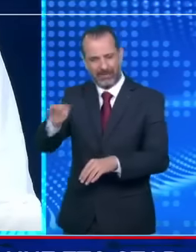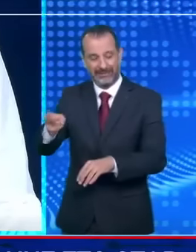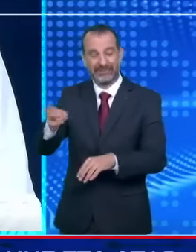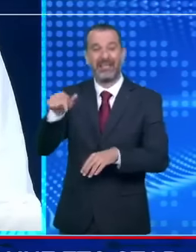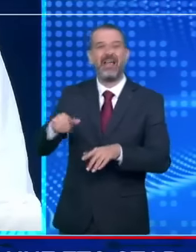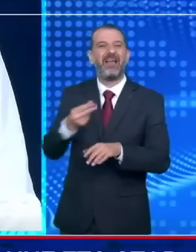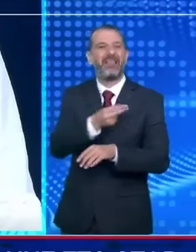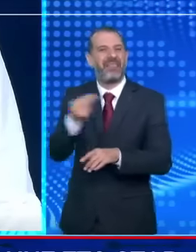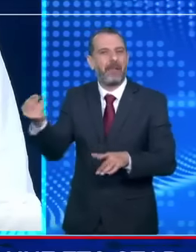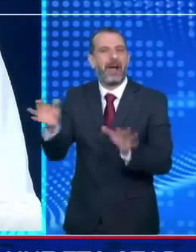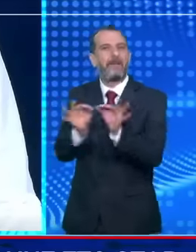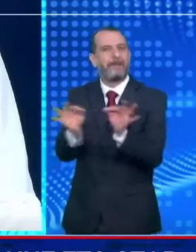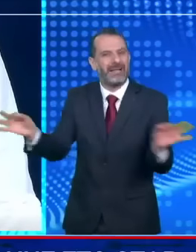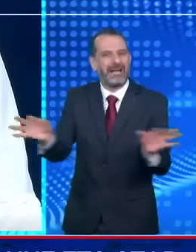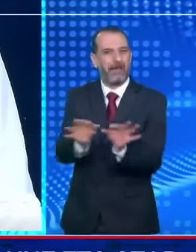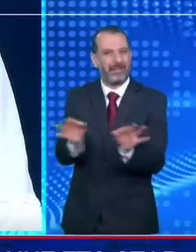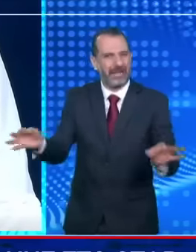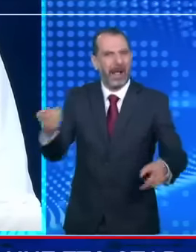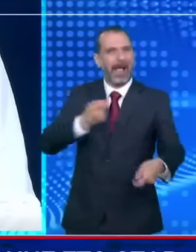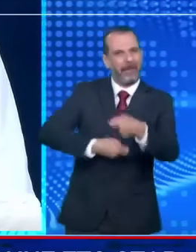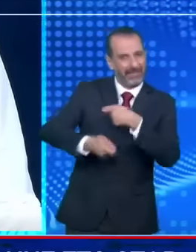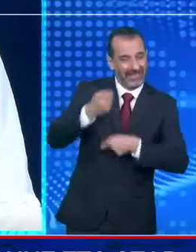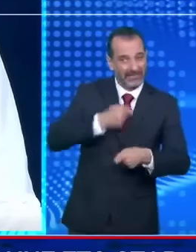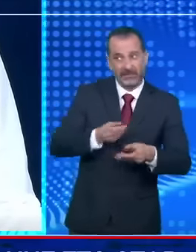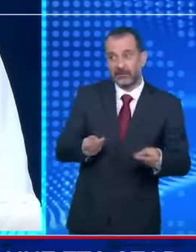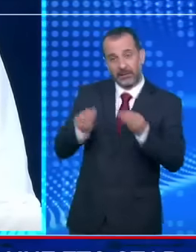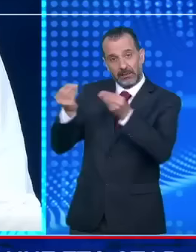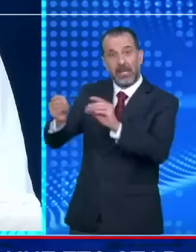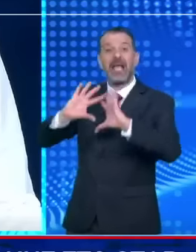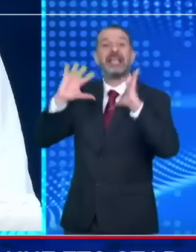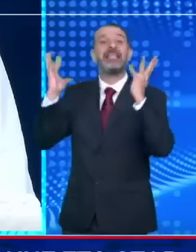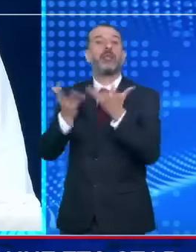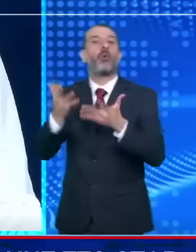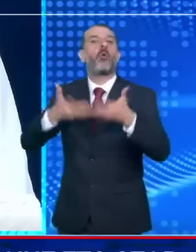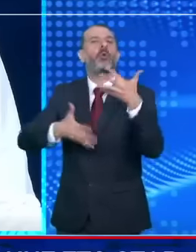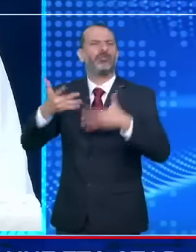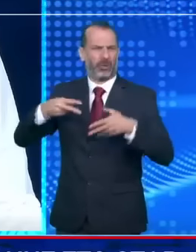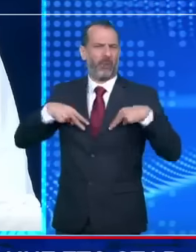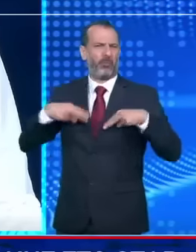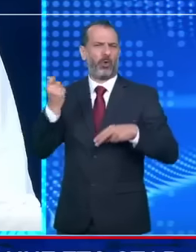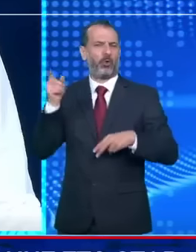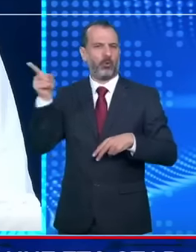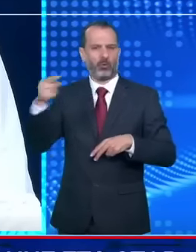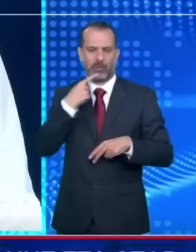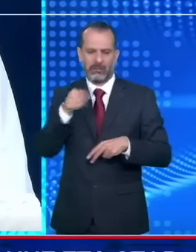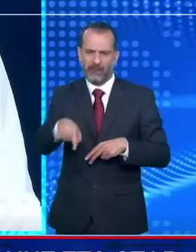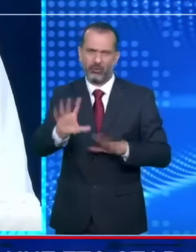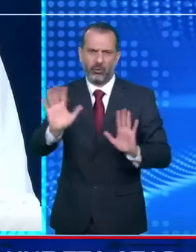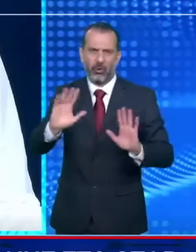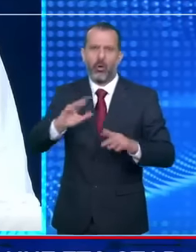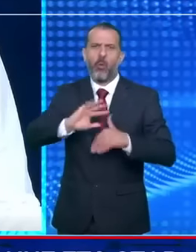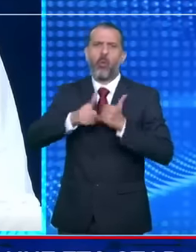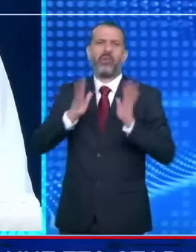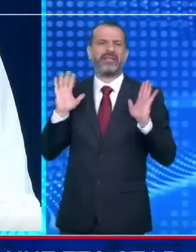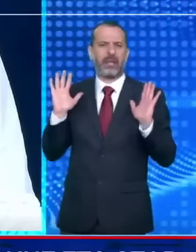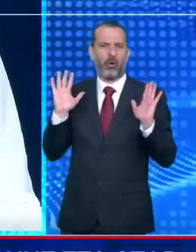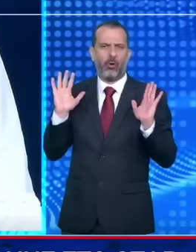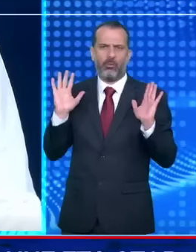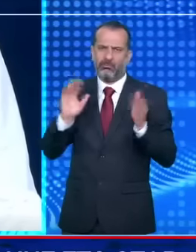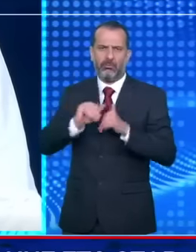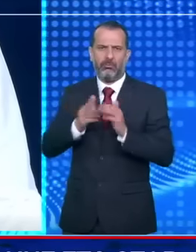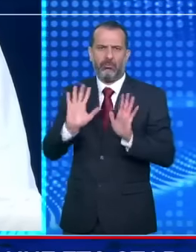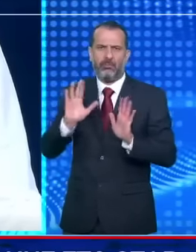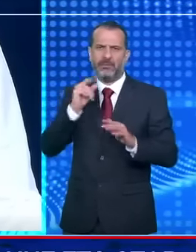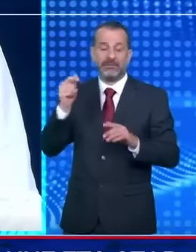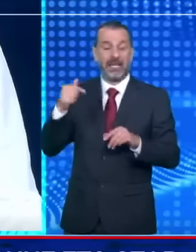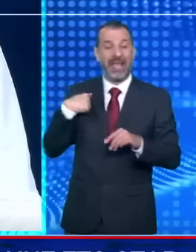επιχειρήσεις, μάλιστα, μέχρι και το Γενικό Λογιστήριο του Κράτους έχει πει στα νομικά πρόσωπα ότι είναι ουδέτερα. Και με τους δικούς μας υπολογισμούς, μάλιστα, αφήνουν και